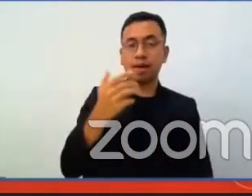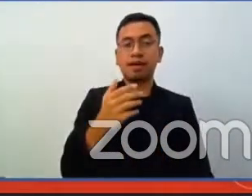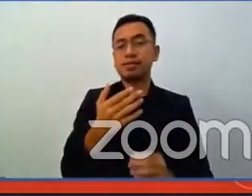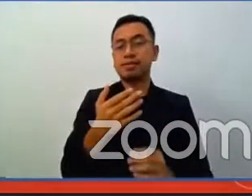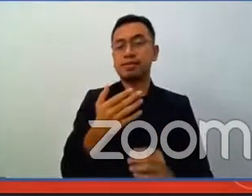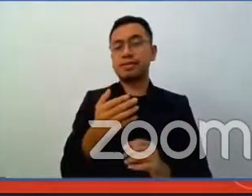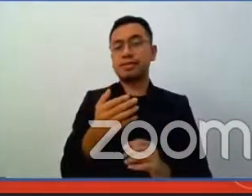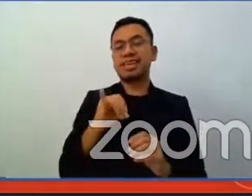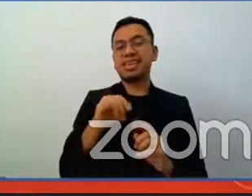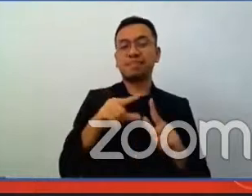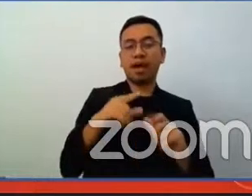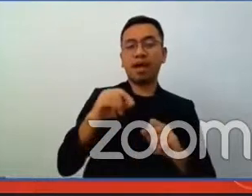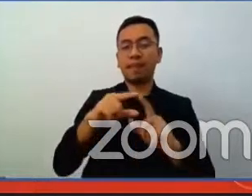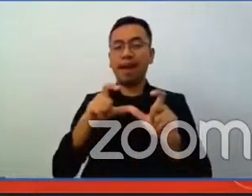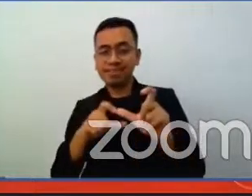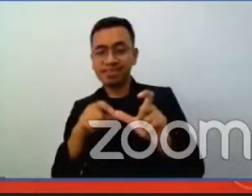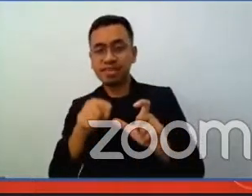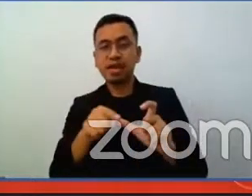kelas sudah ada